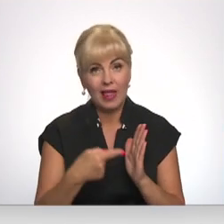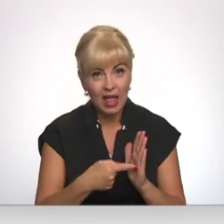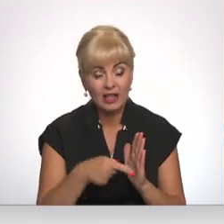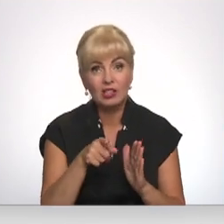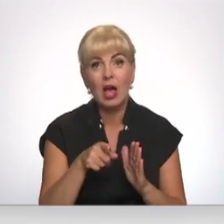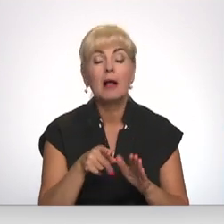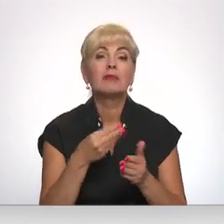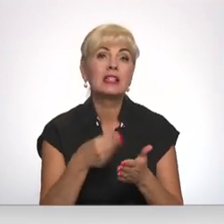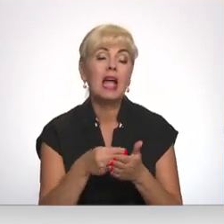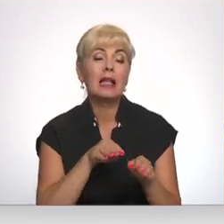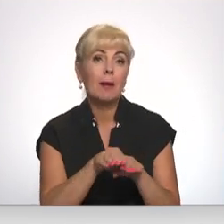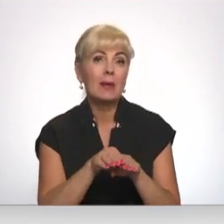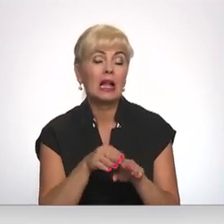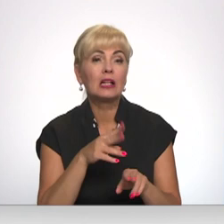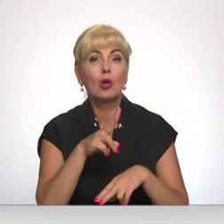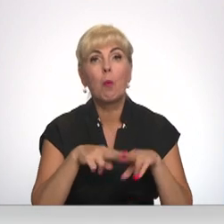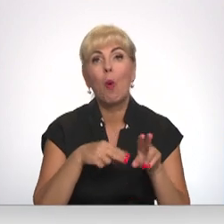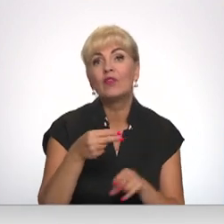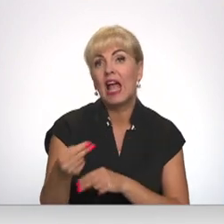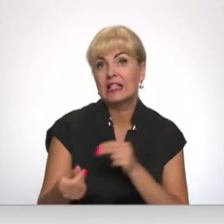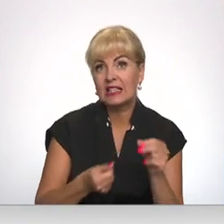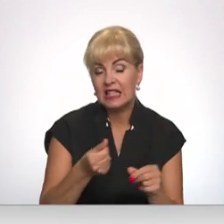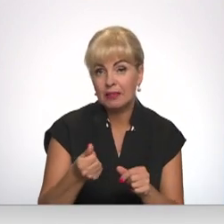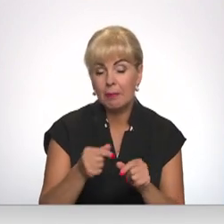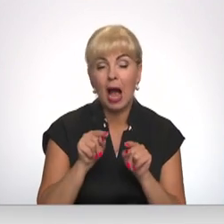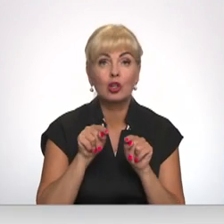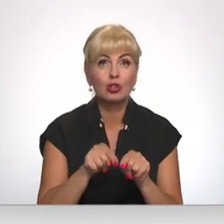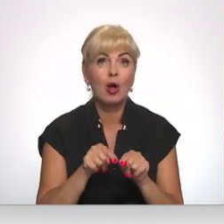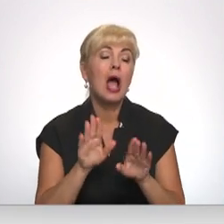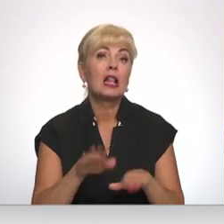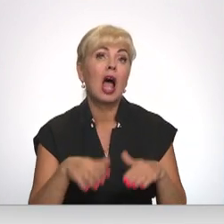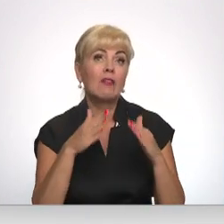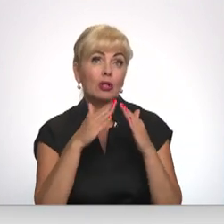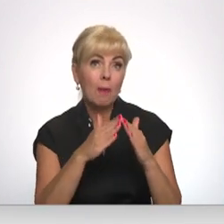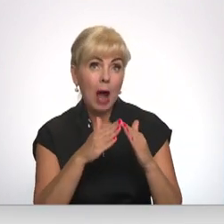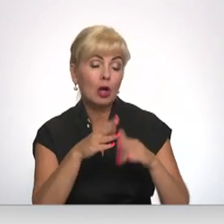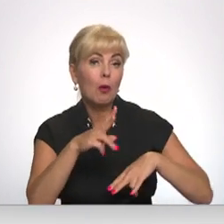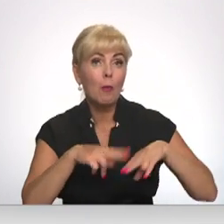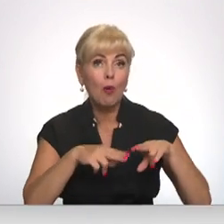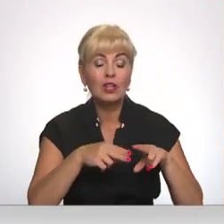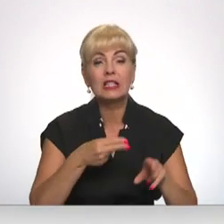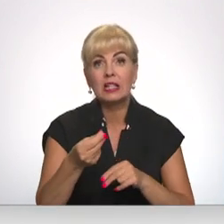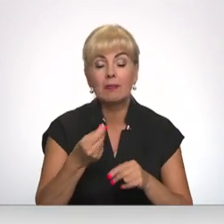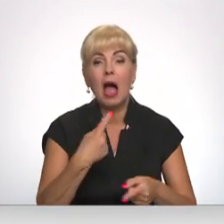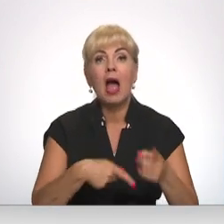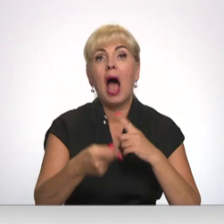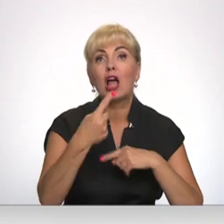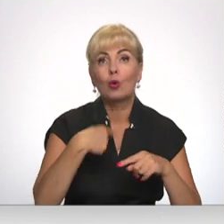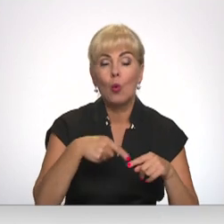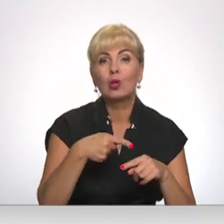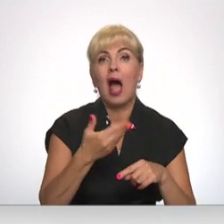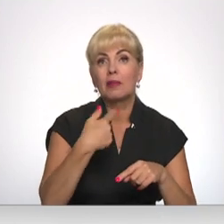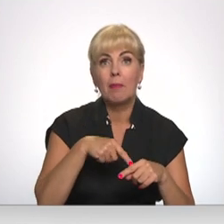būs pielīdzināts būvniecības izmaksām un tam, lai varētu šo te mājokļa būvniecības izmaksu atgūt noteiktā laika